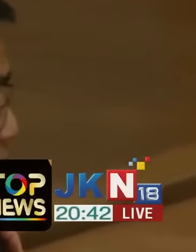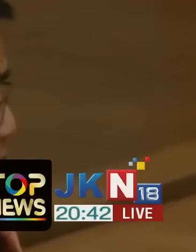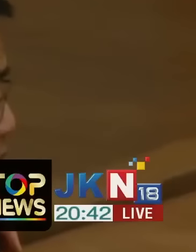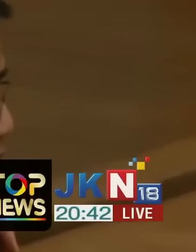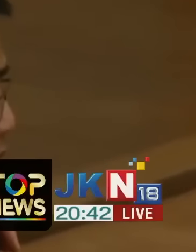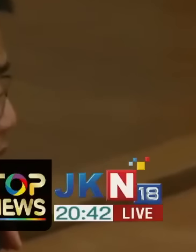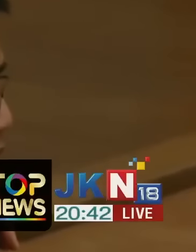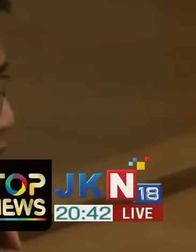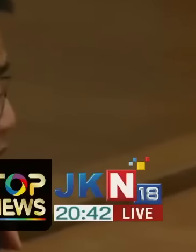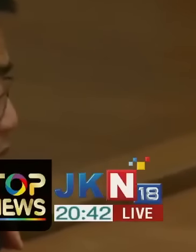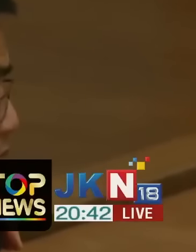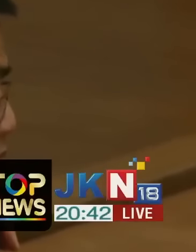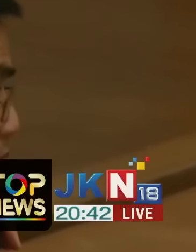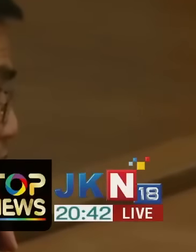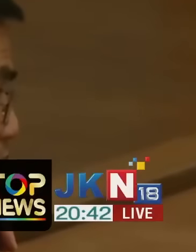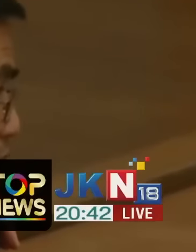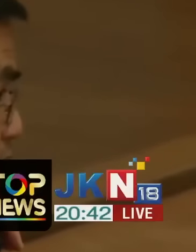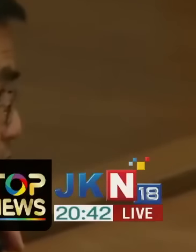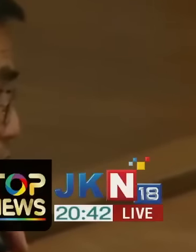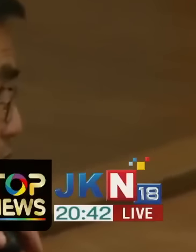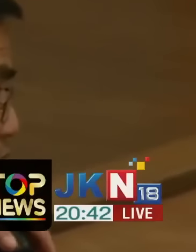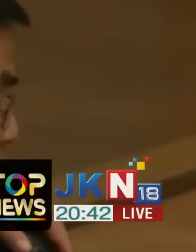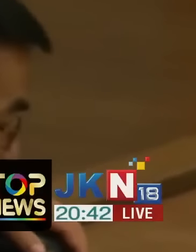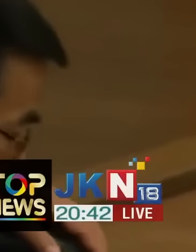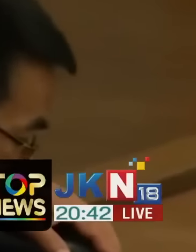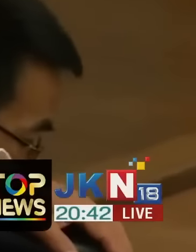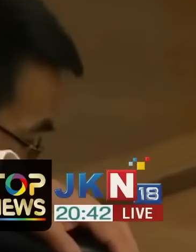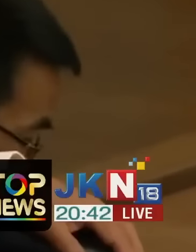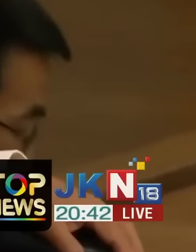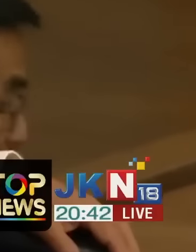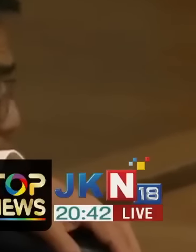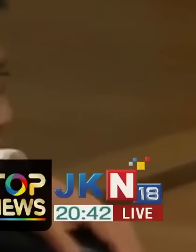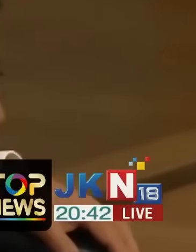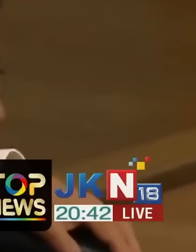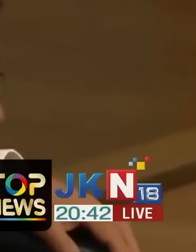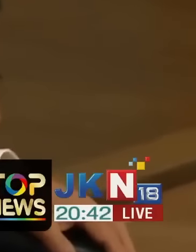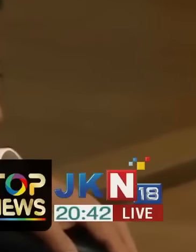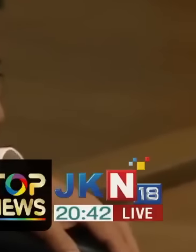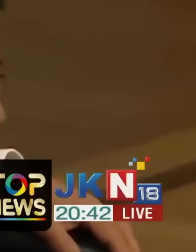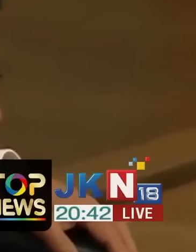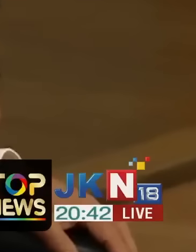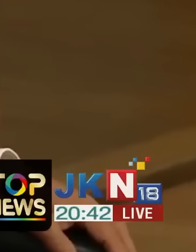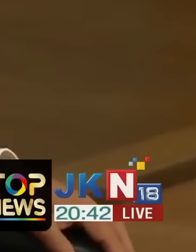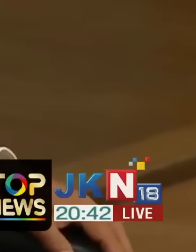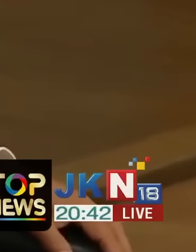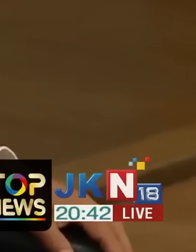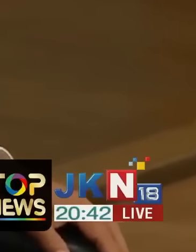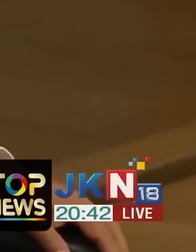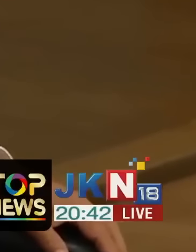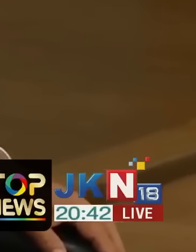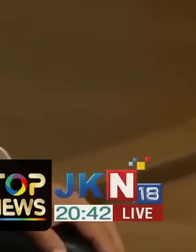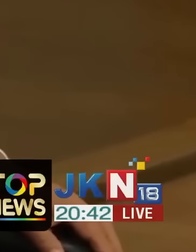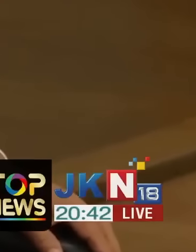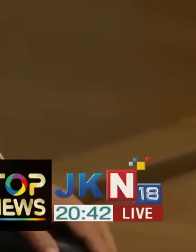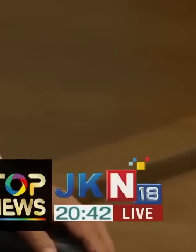าและสิ่งที่พูดเนี่ยเป็นสิ่งที่มันดีงามมากอยากให้เขาพูดเราจะได้ความรู้จ